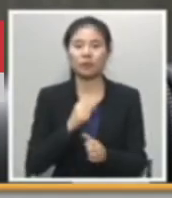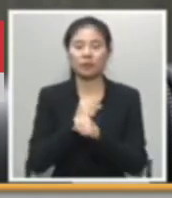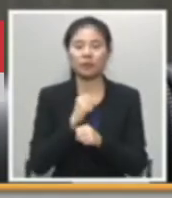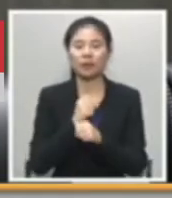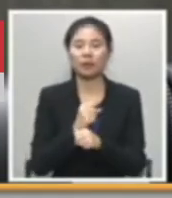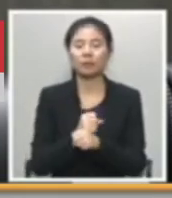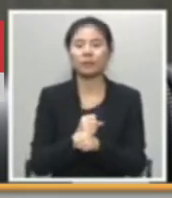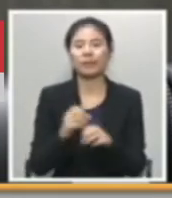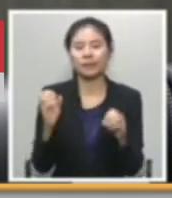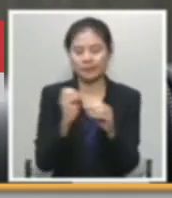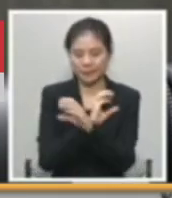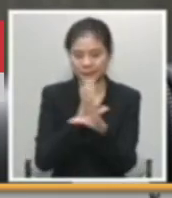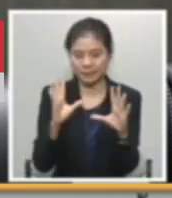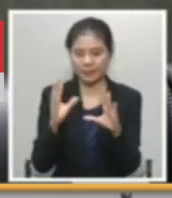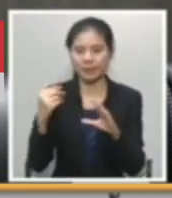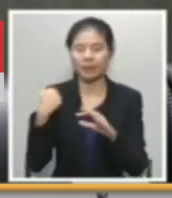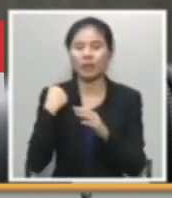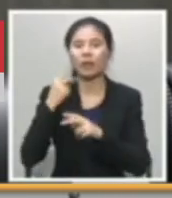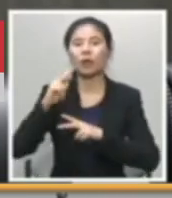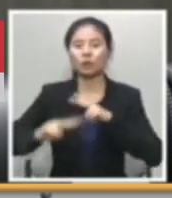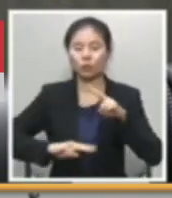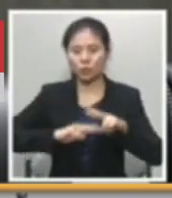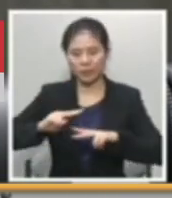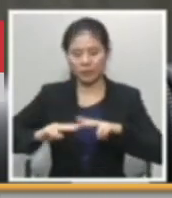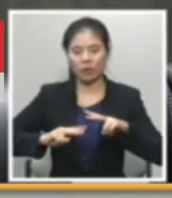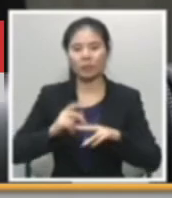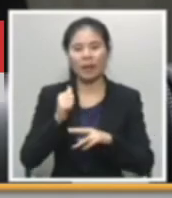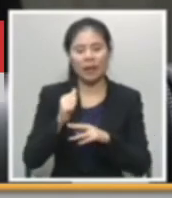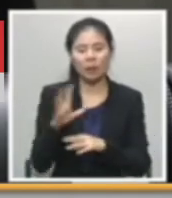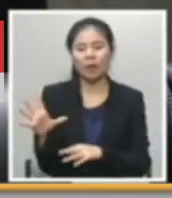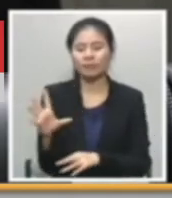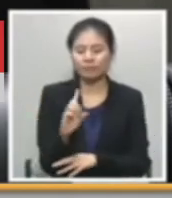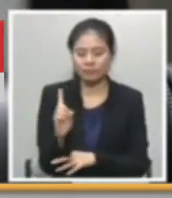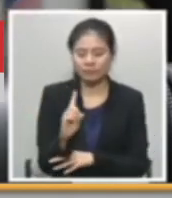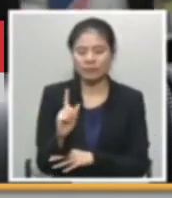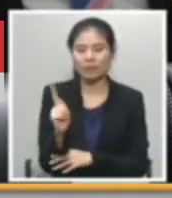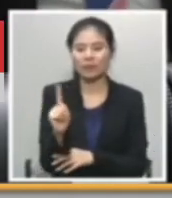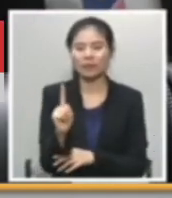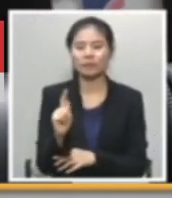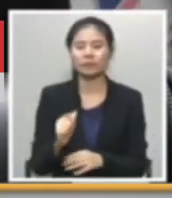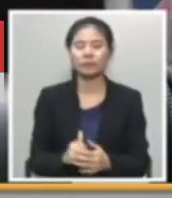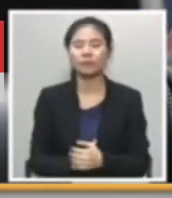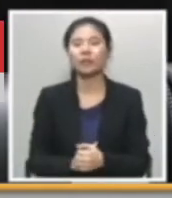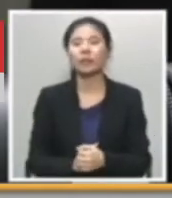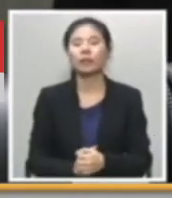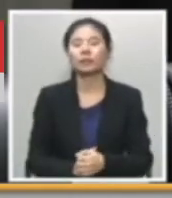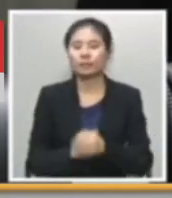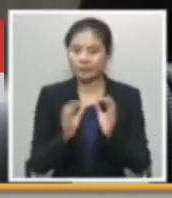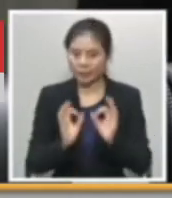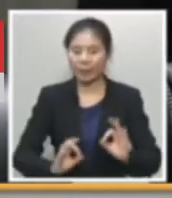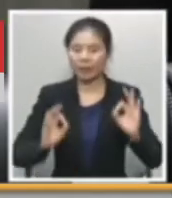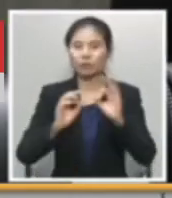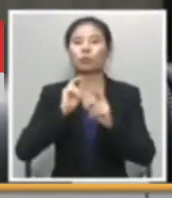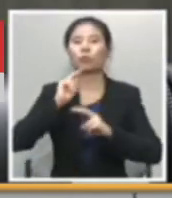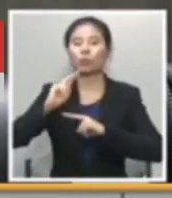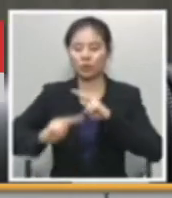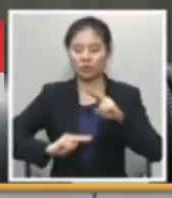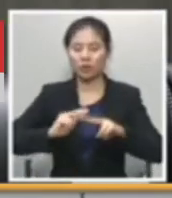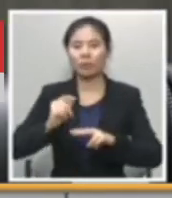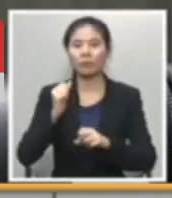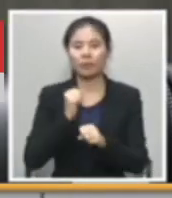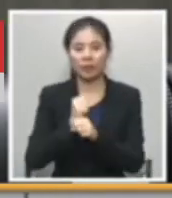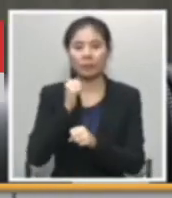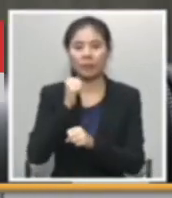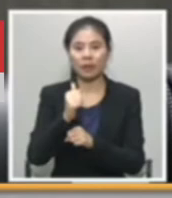โปร่งใสตรวจสอบได้ขอเน้นคำว่าตรวจสอบได้นอกจาก